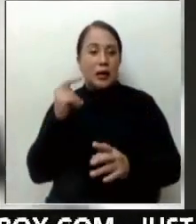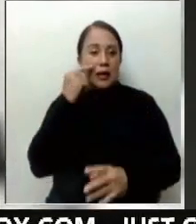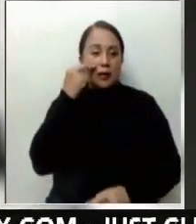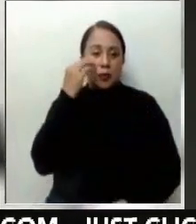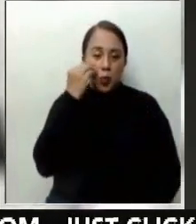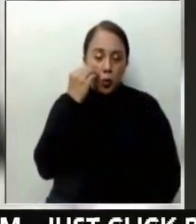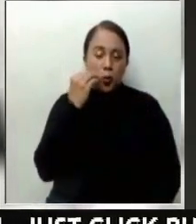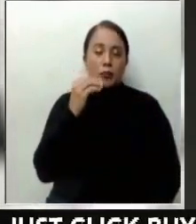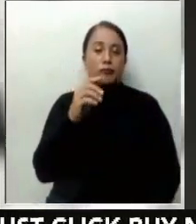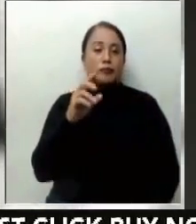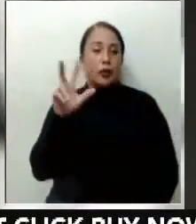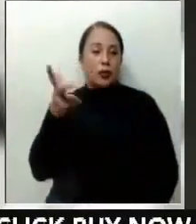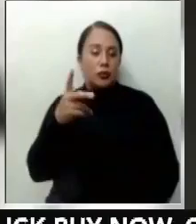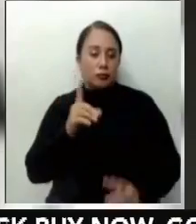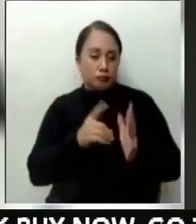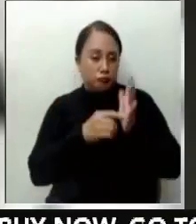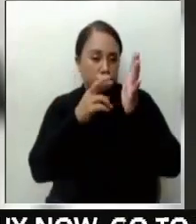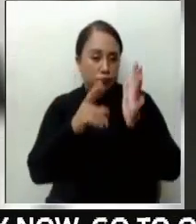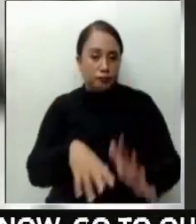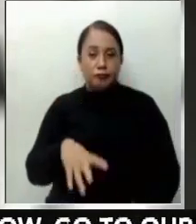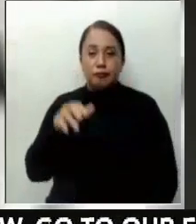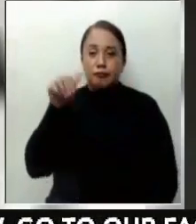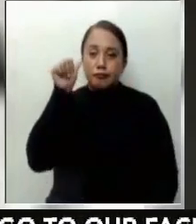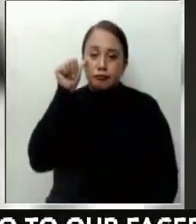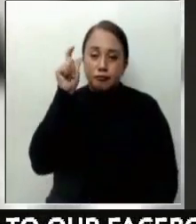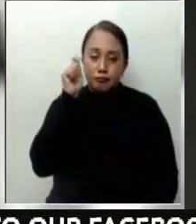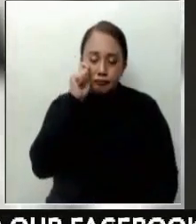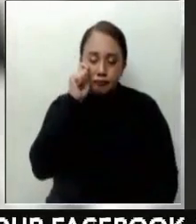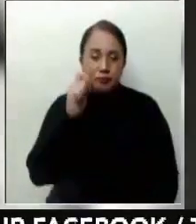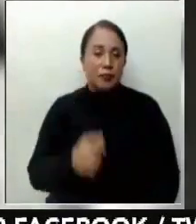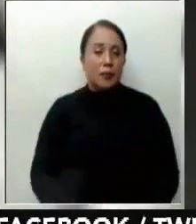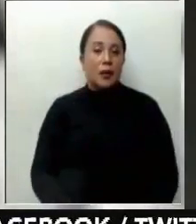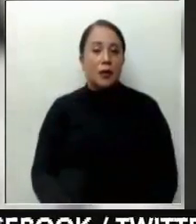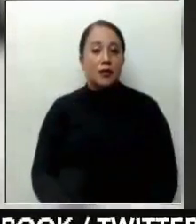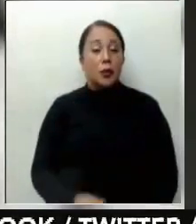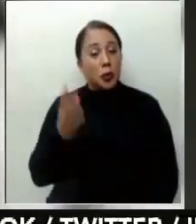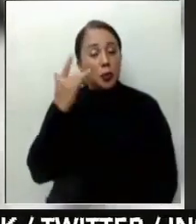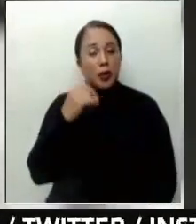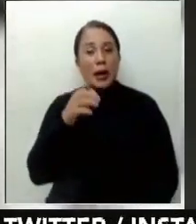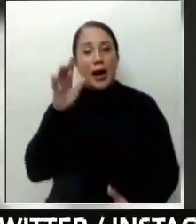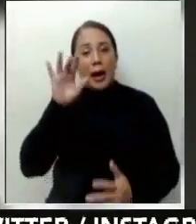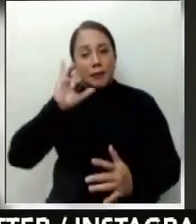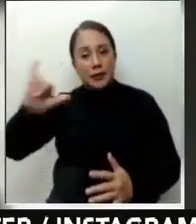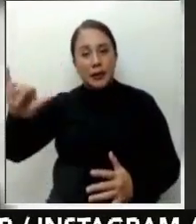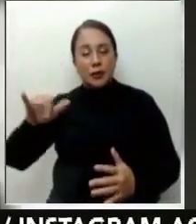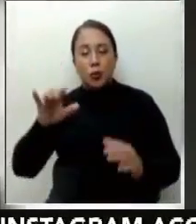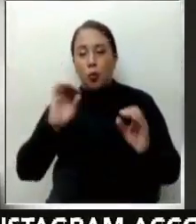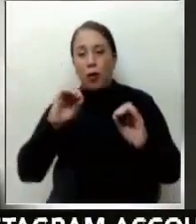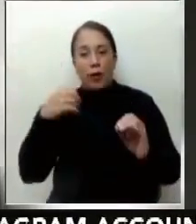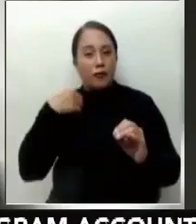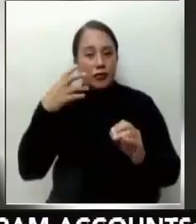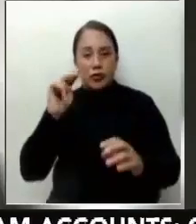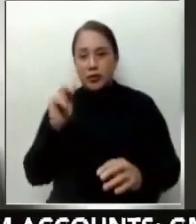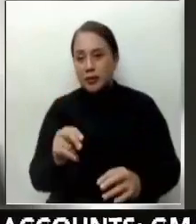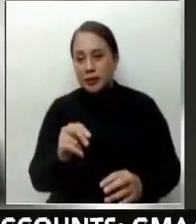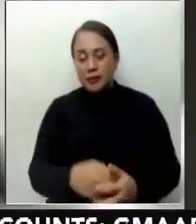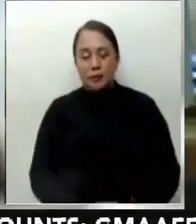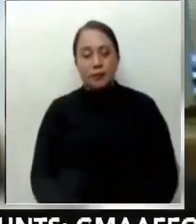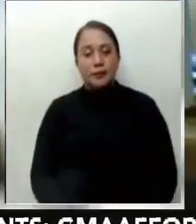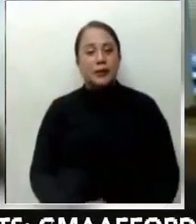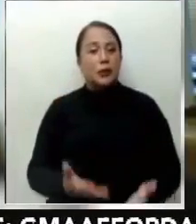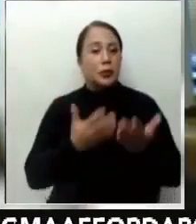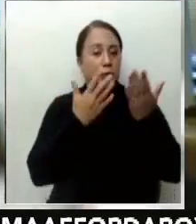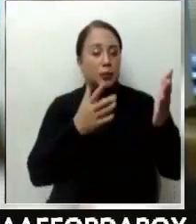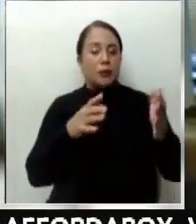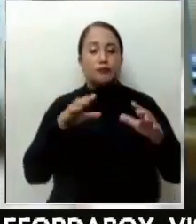District representative Arnolfo Teves JR dah sa pagiging absent without official leave Iyan ang rekomendasyon ng house committee